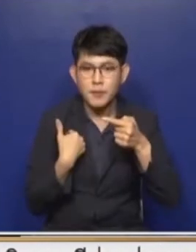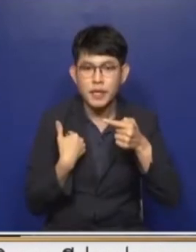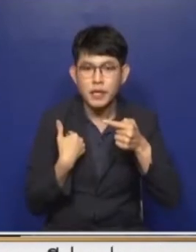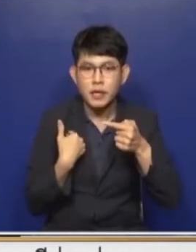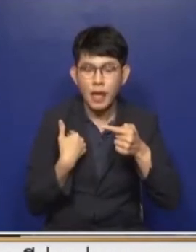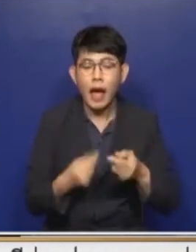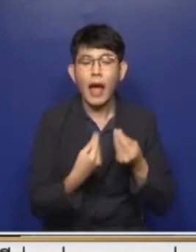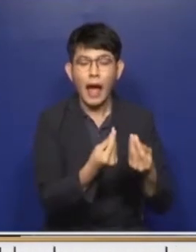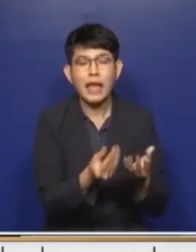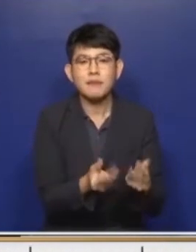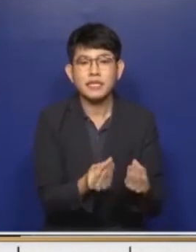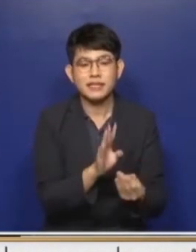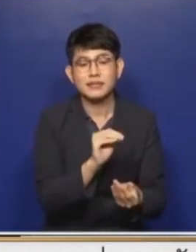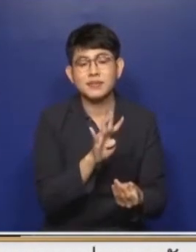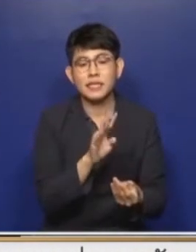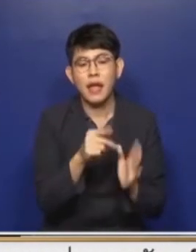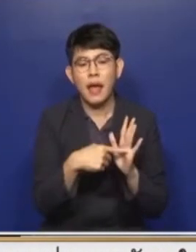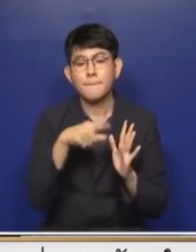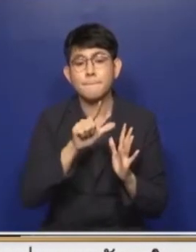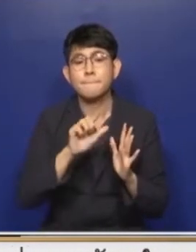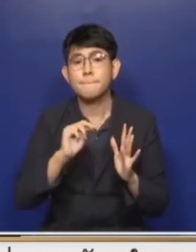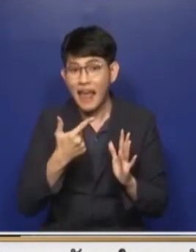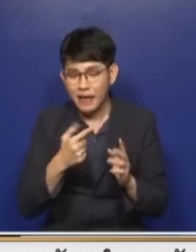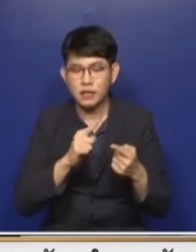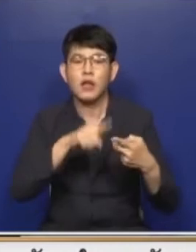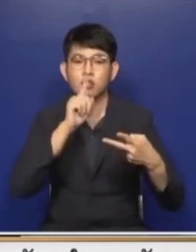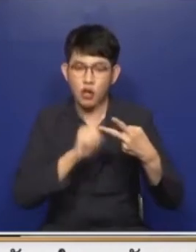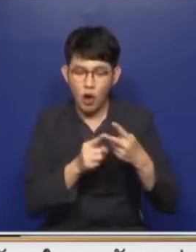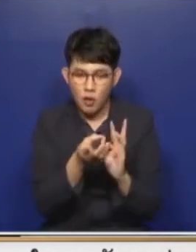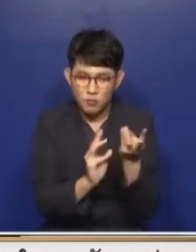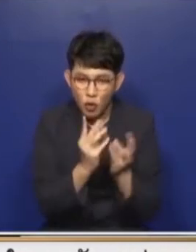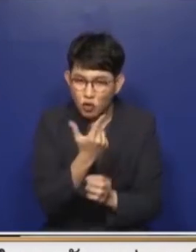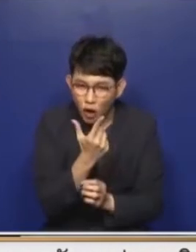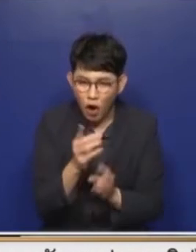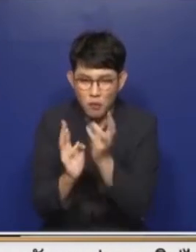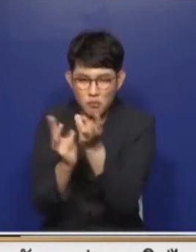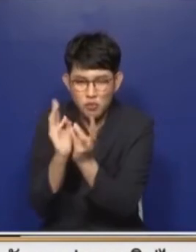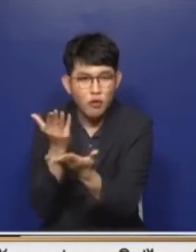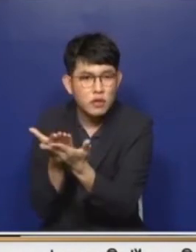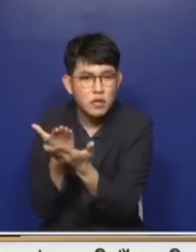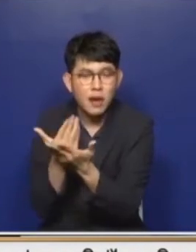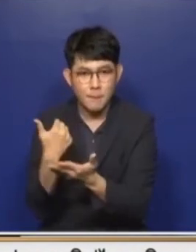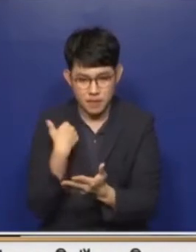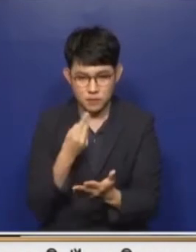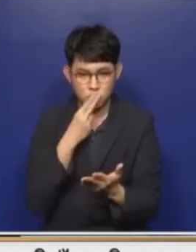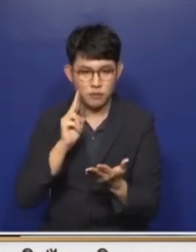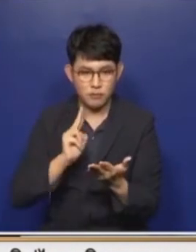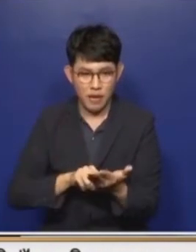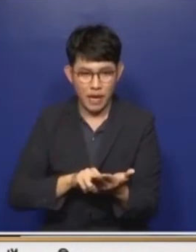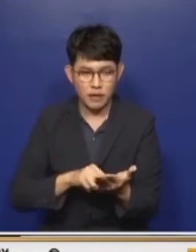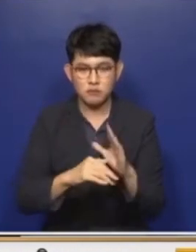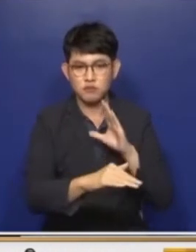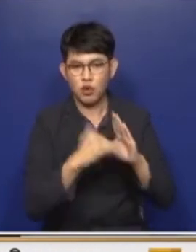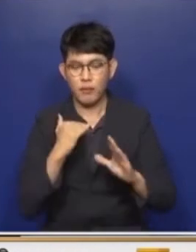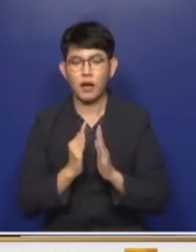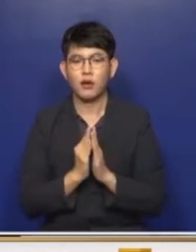44 แลงให้เปิดทางให้เอาพงทองผลเงินออกไปขายแล้วมันกมีจดหมายจาก Kingsgate ที่เขีนมาขอบคประเทศ